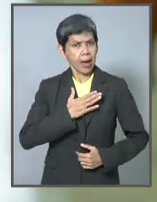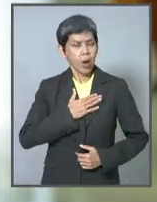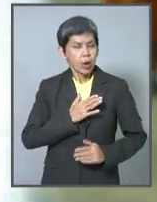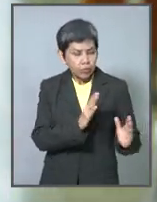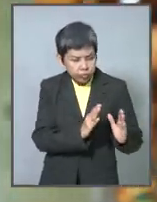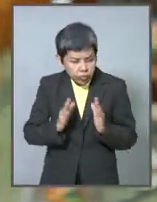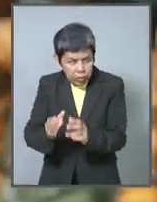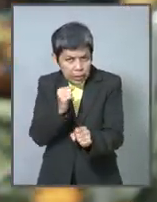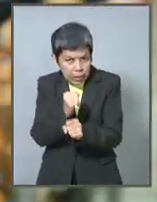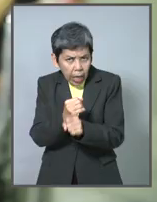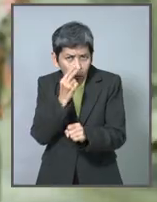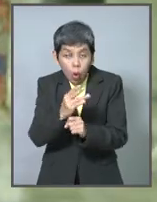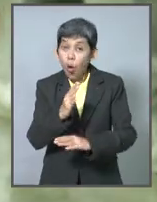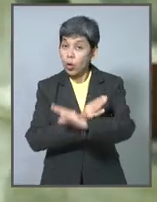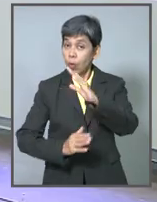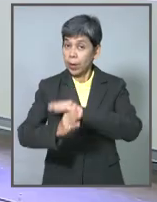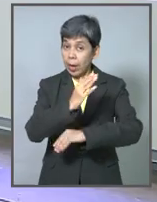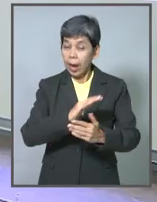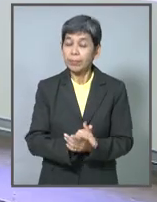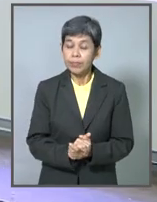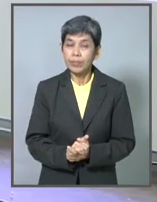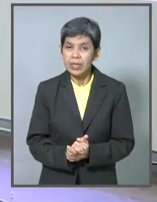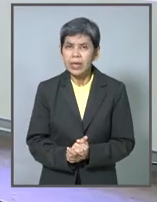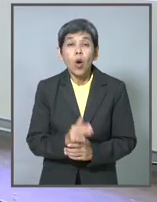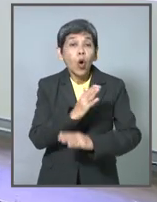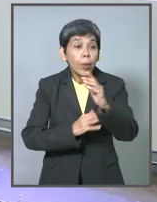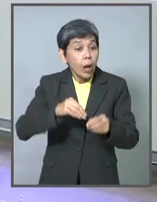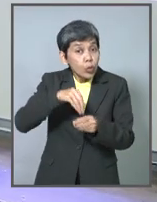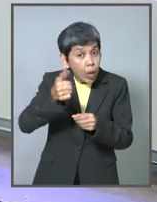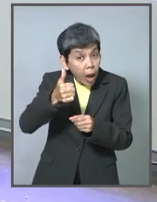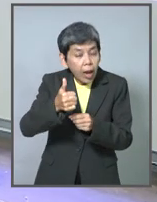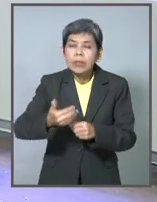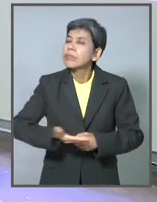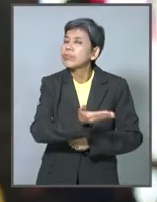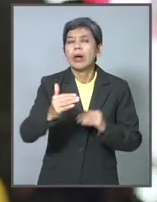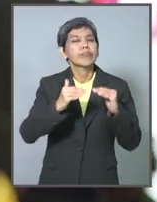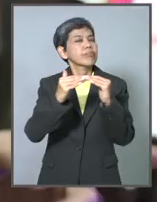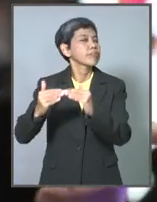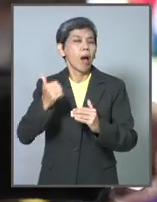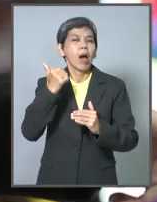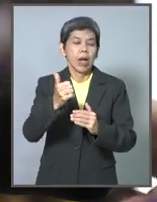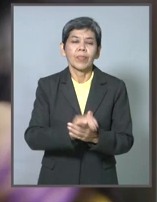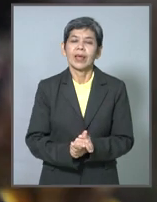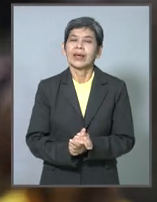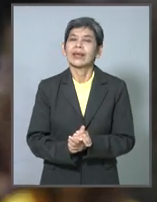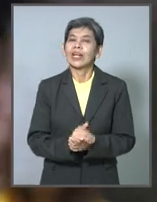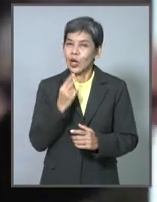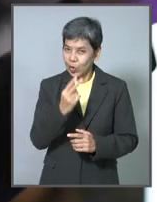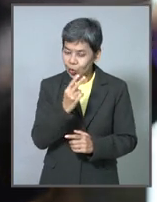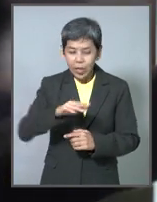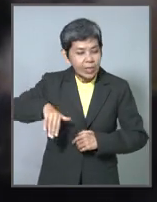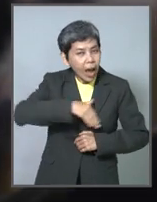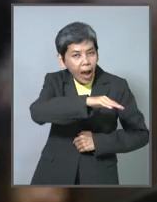องเมืองที่เป็นมิตรสำหรับคนพิการมาถ้าเป็นคนพิการอยู่ได้ทุกคนต้องอยู่ได้เพราะฉะนั้นถึงใช่ว่าและทั้งมวล